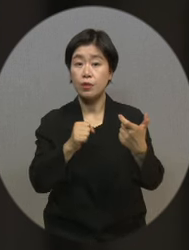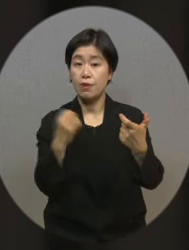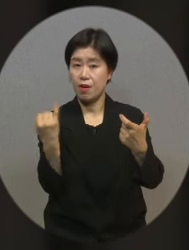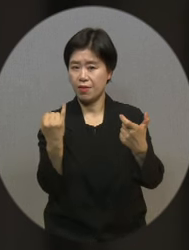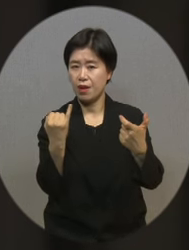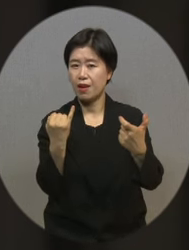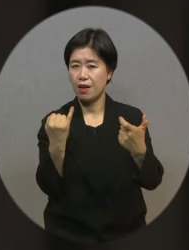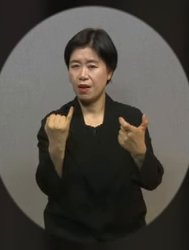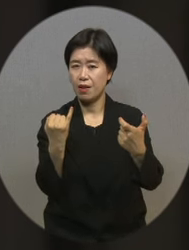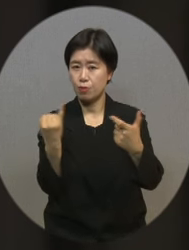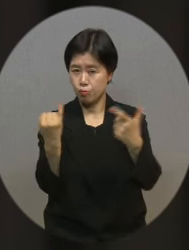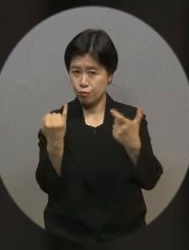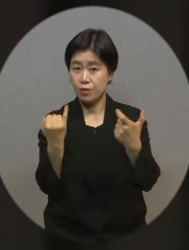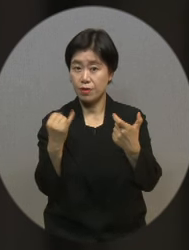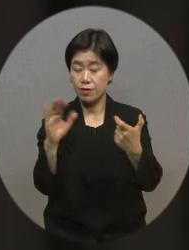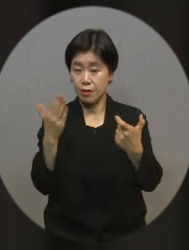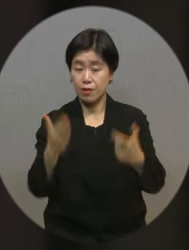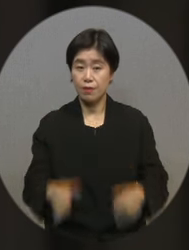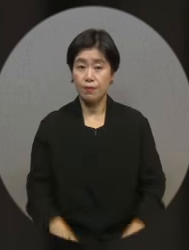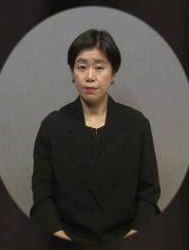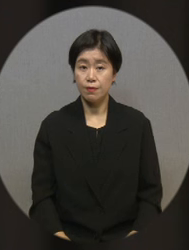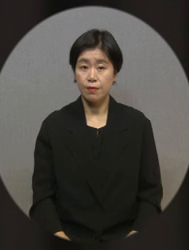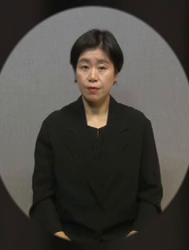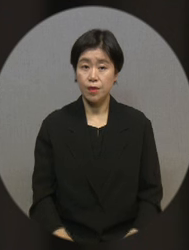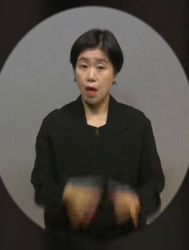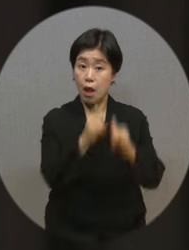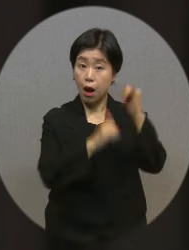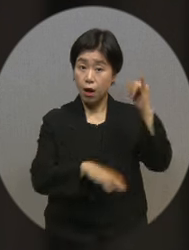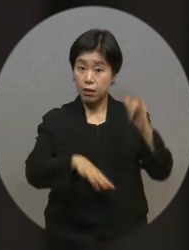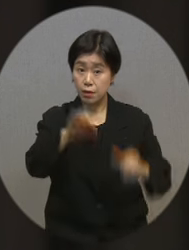이게 이제 역대 가장 많은 여성